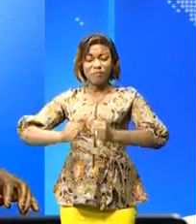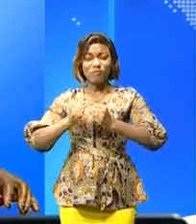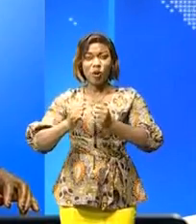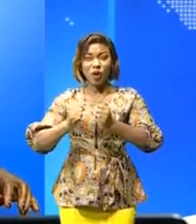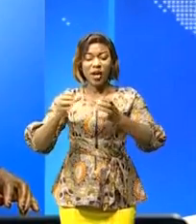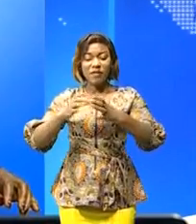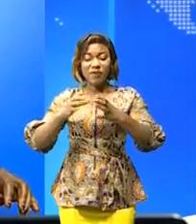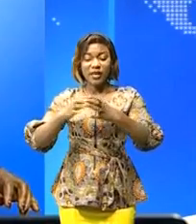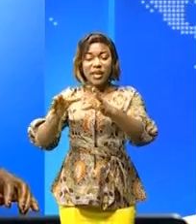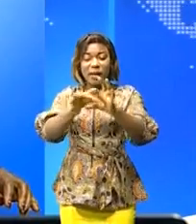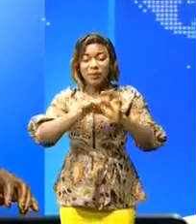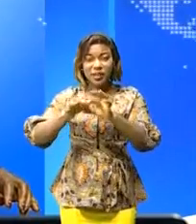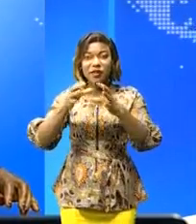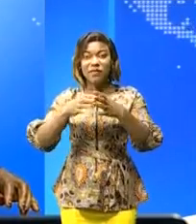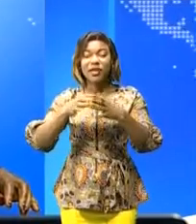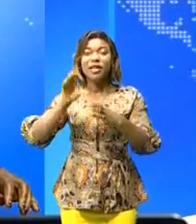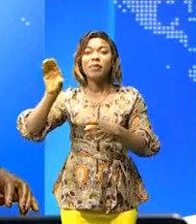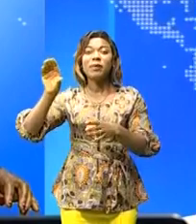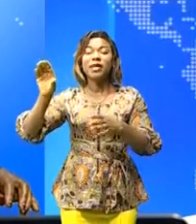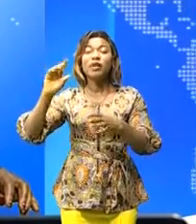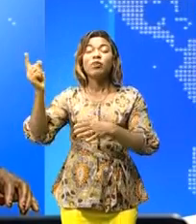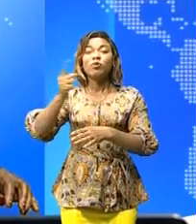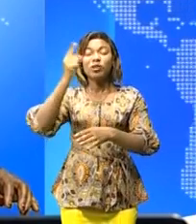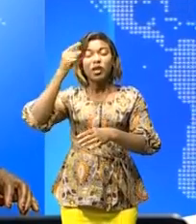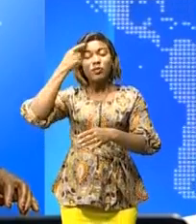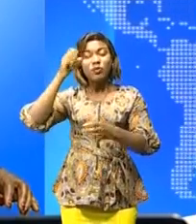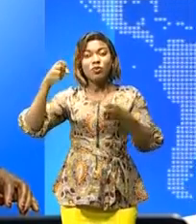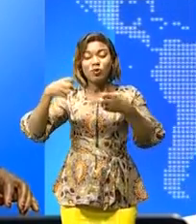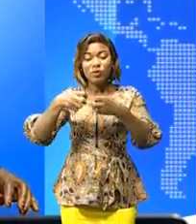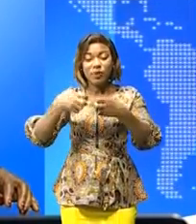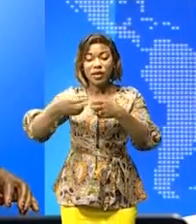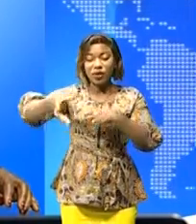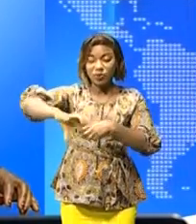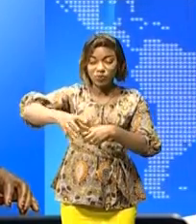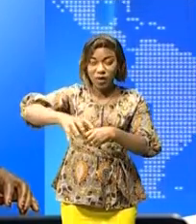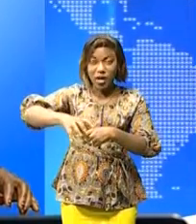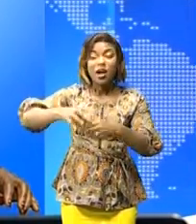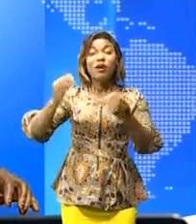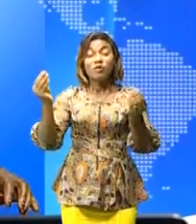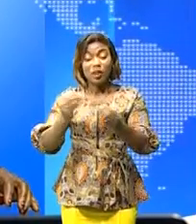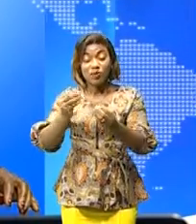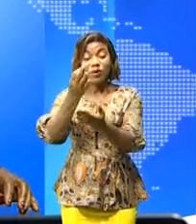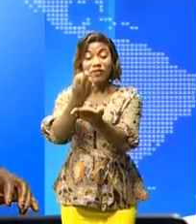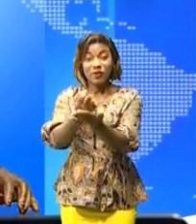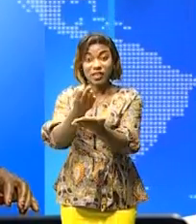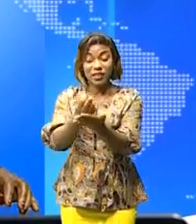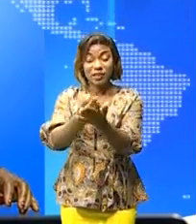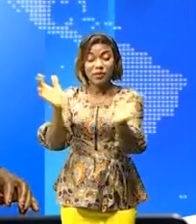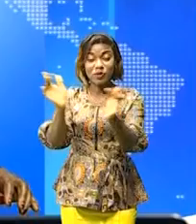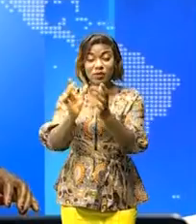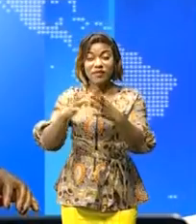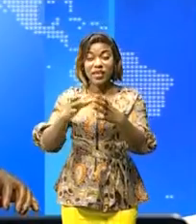la Banque mondiale pour les secteurs de l'eau et de l'électricité. La délégation de cette institution financière était chez le ministre